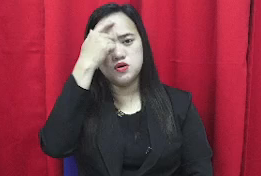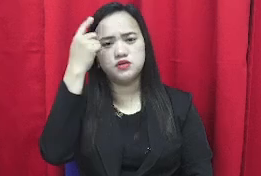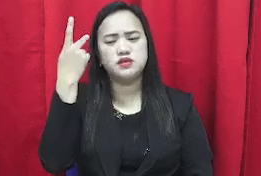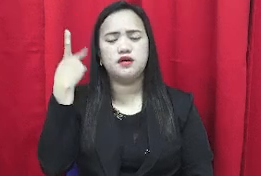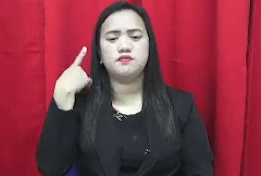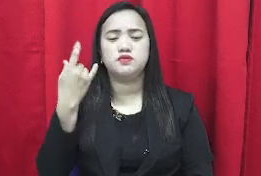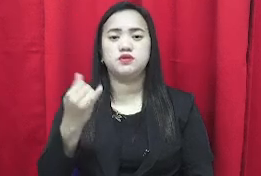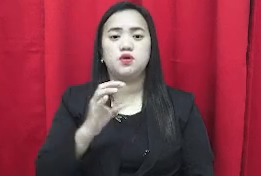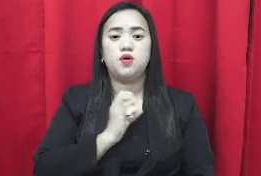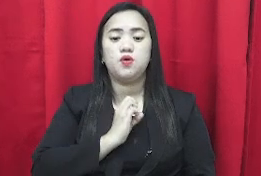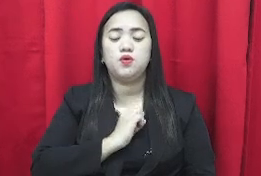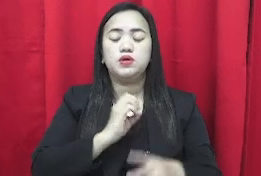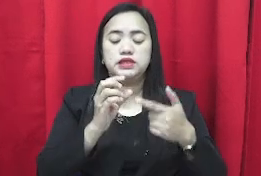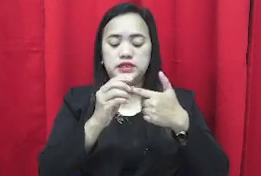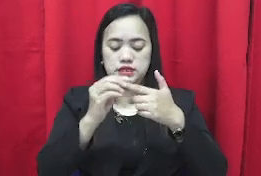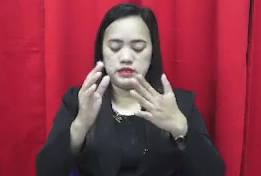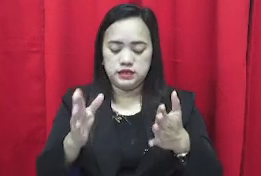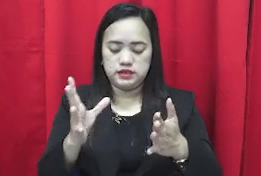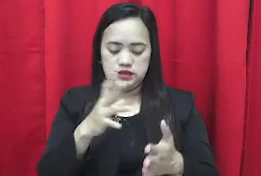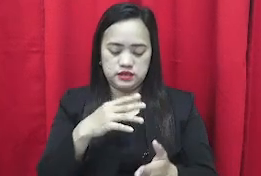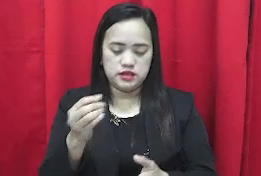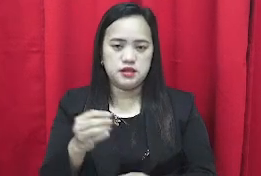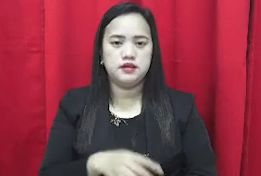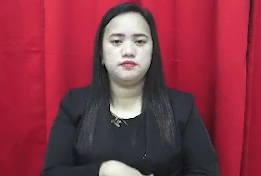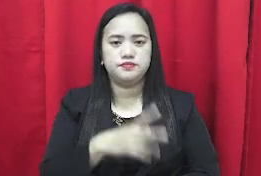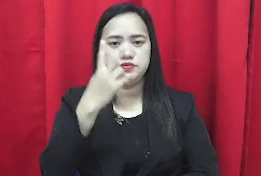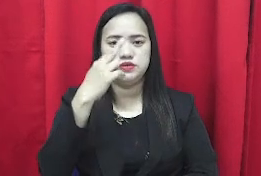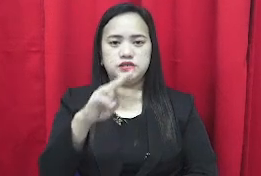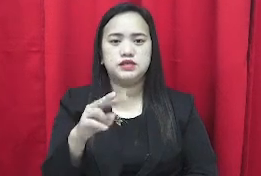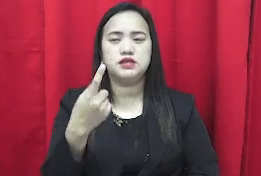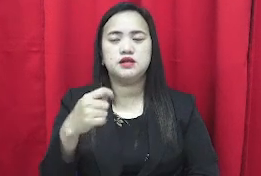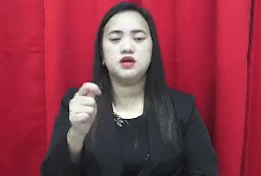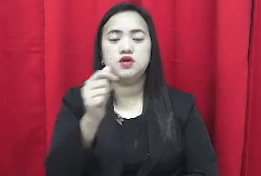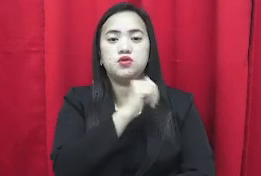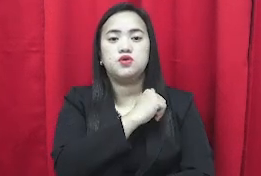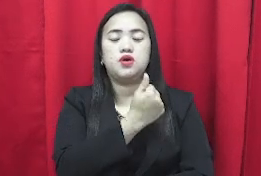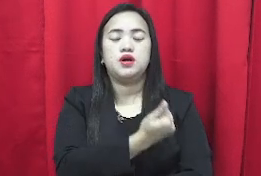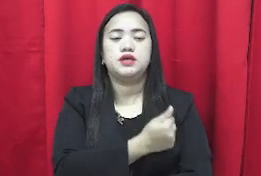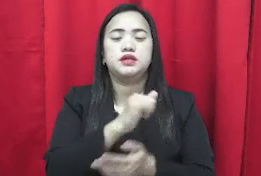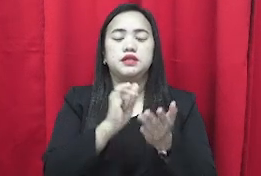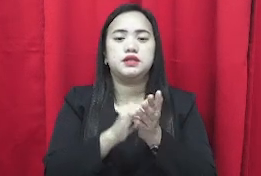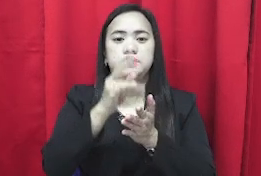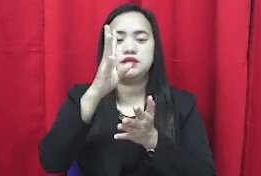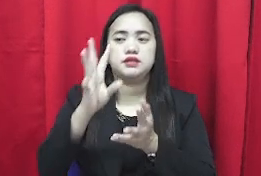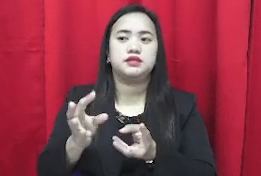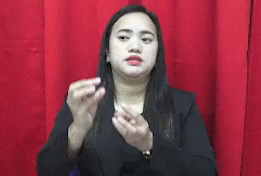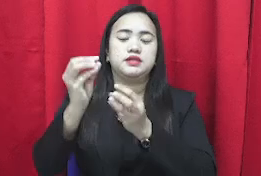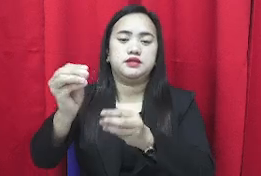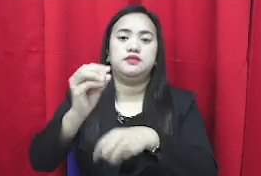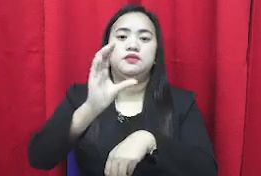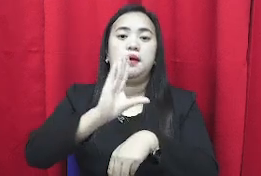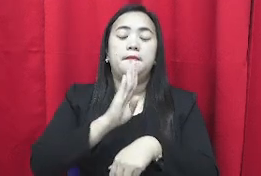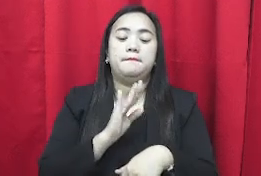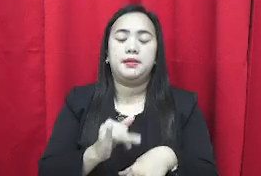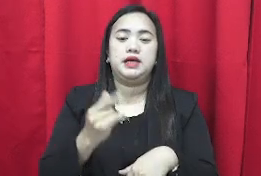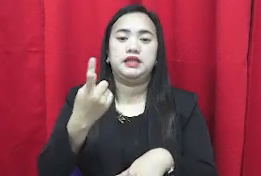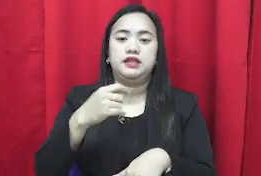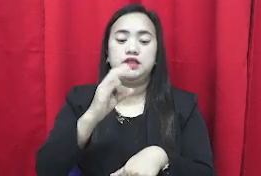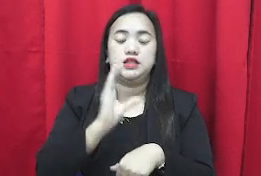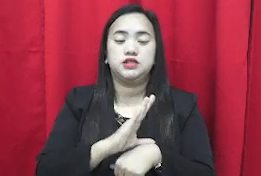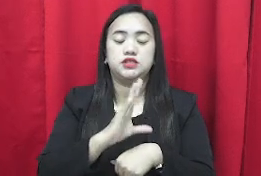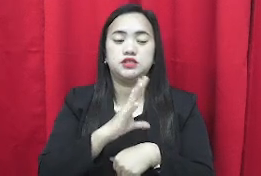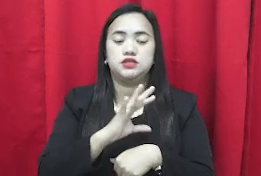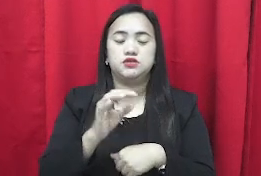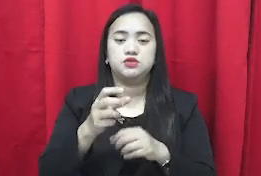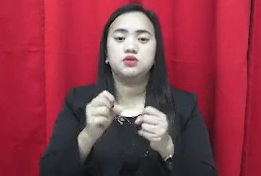yan eh andon yung Kinikilala talaga nila yung authority na ibinigay ng ng ng church o ng simbahan para